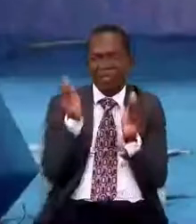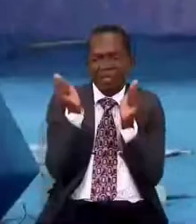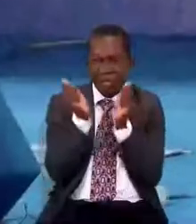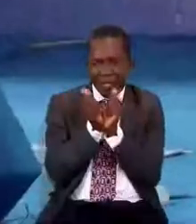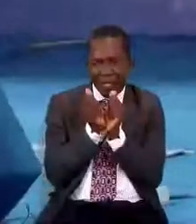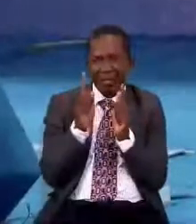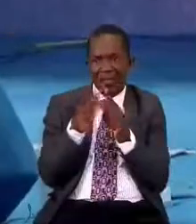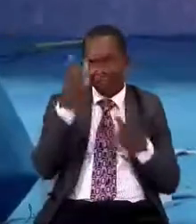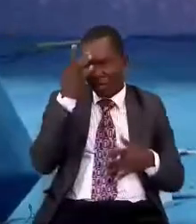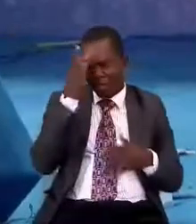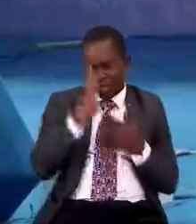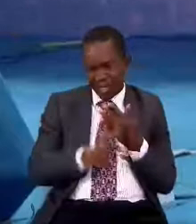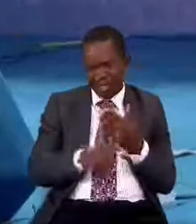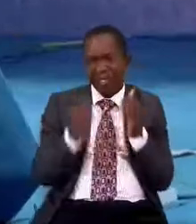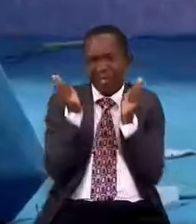à la marijuana,